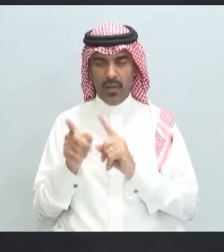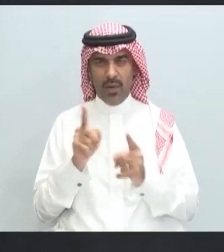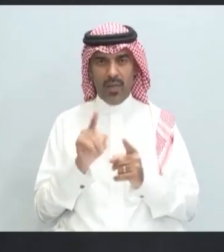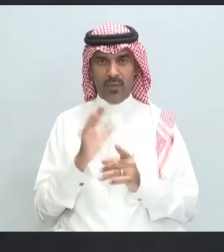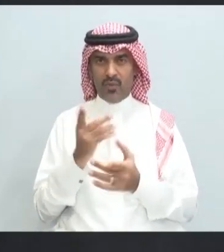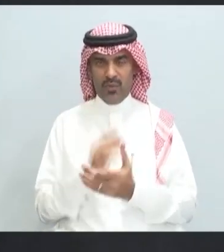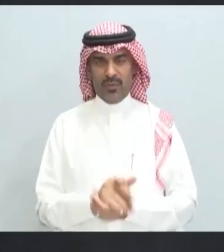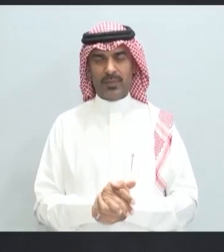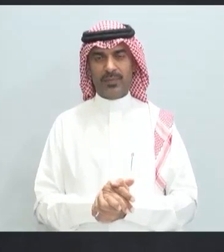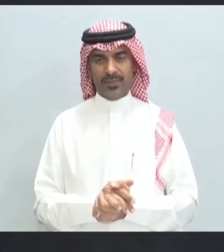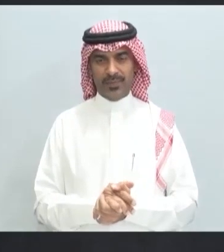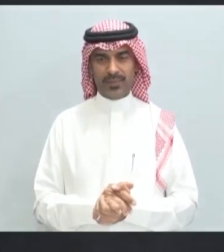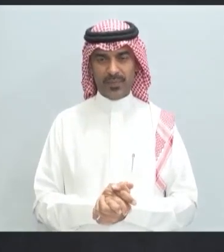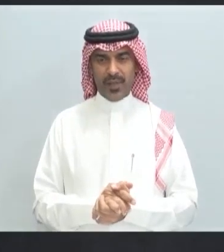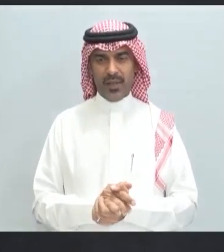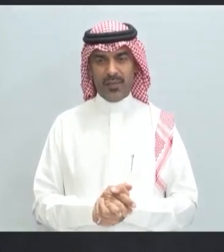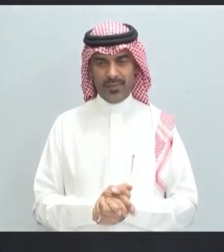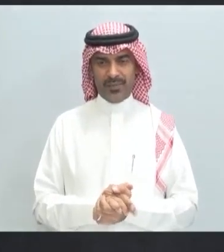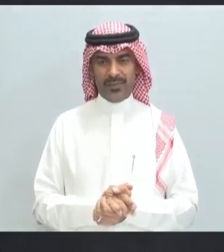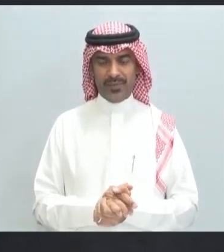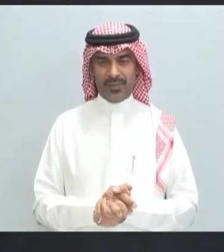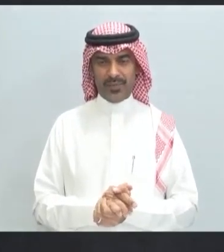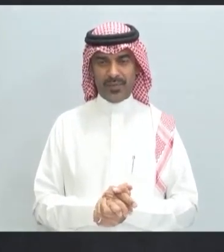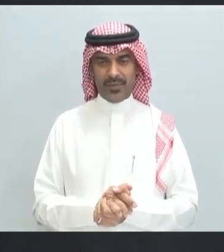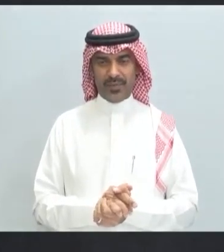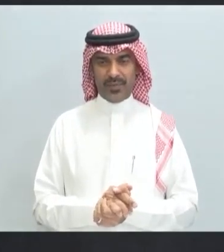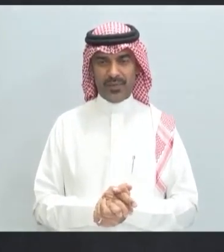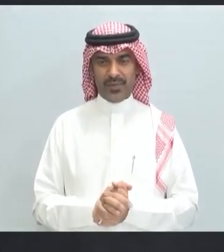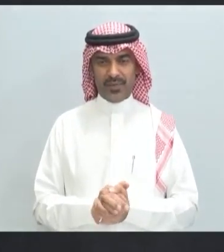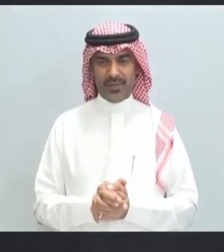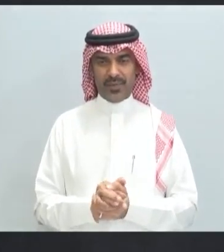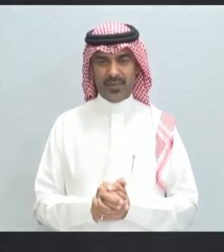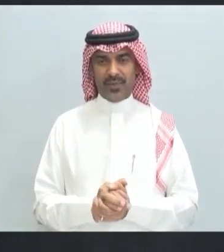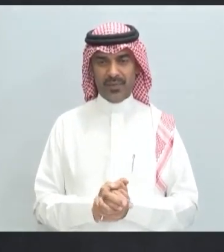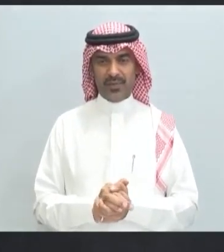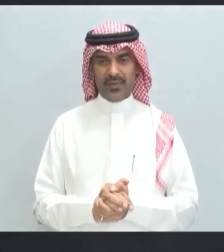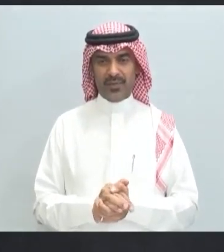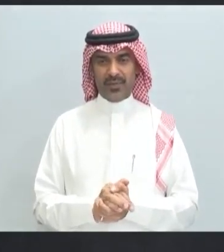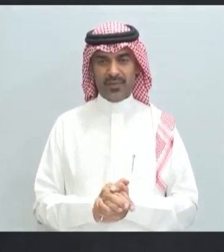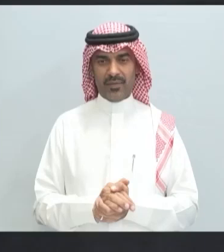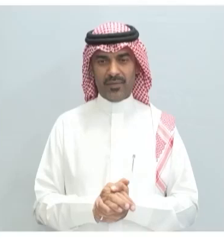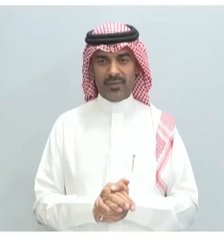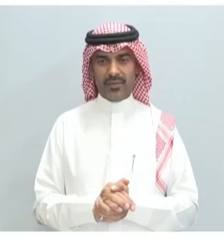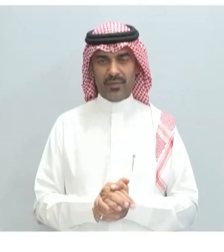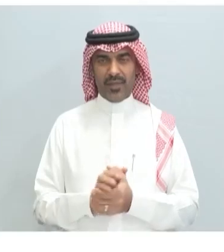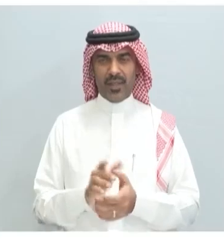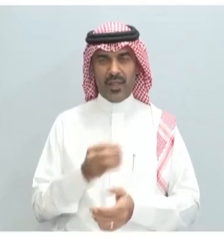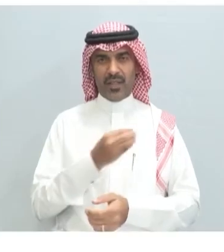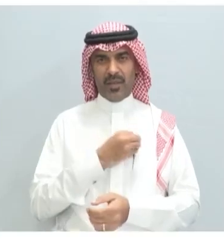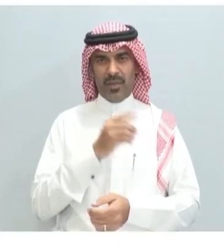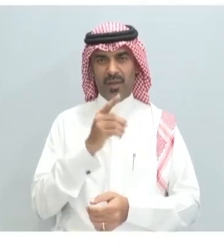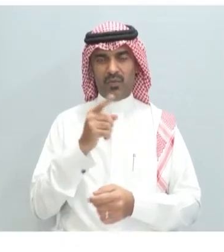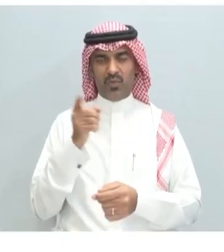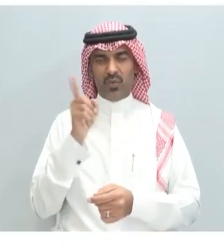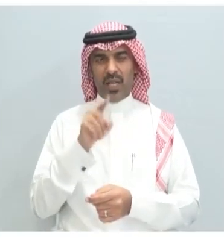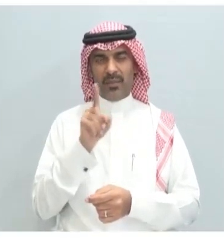والدرس السابق من خلال حلنا للمسائل المختلفه يعني في هذا الموضوع نتمنى لكم دائما